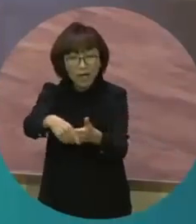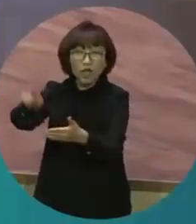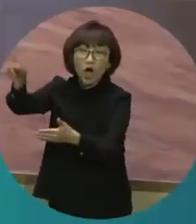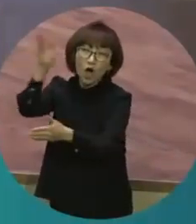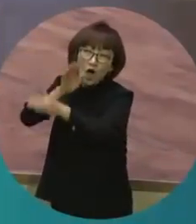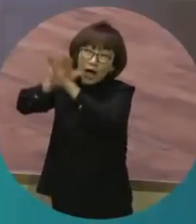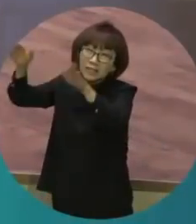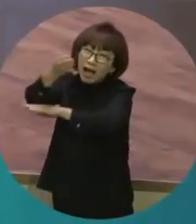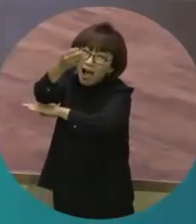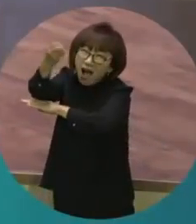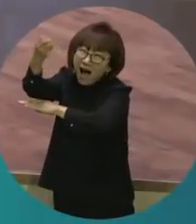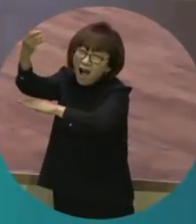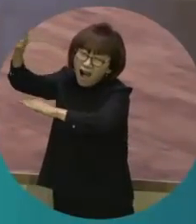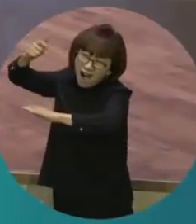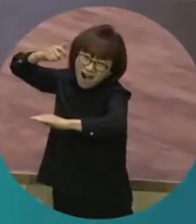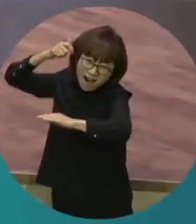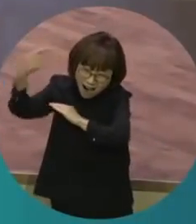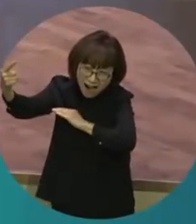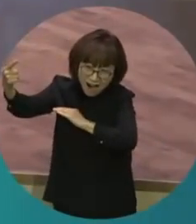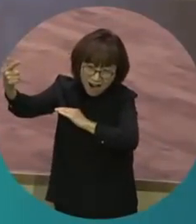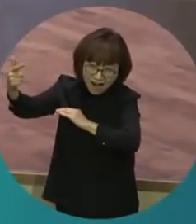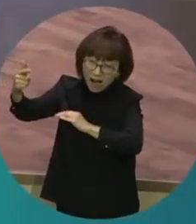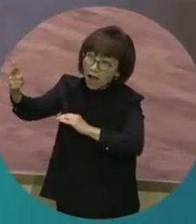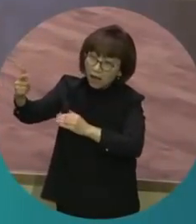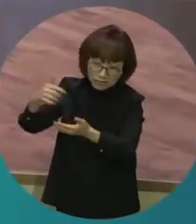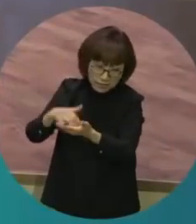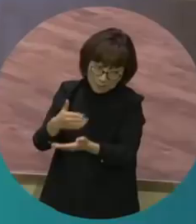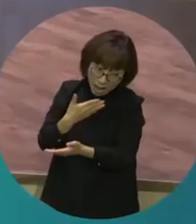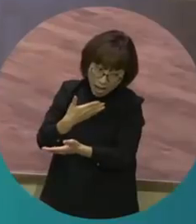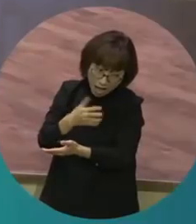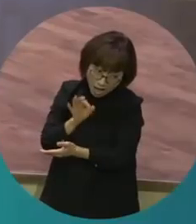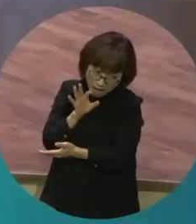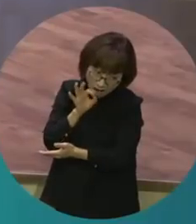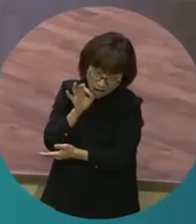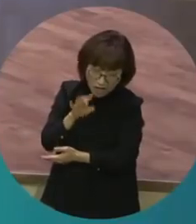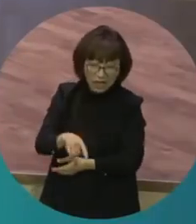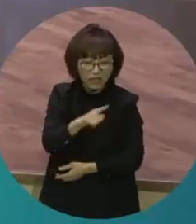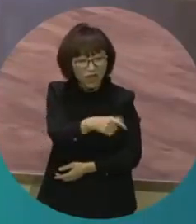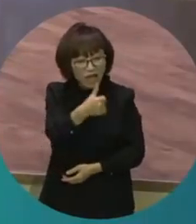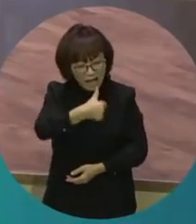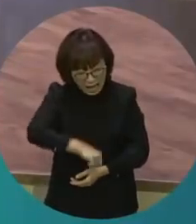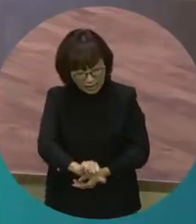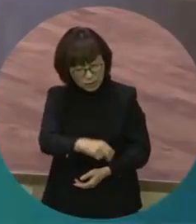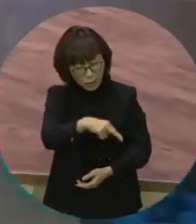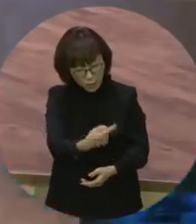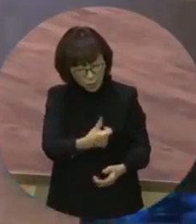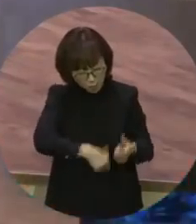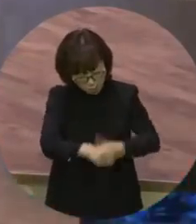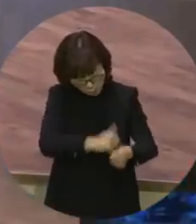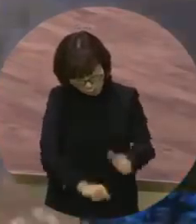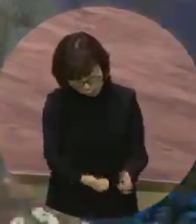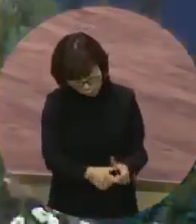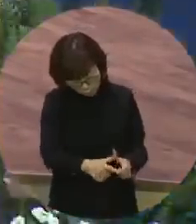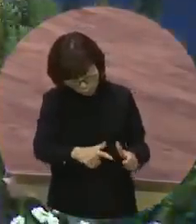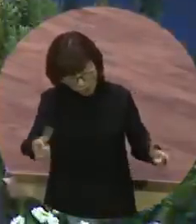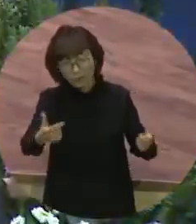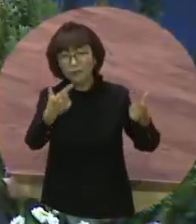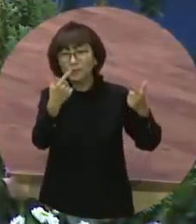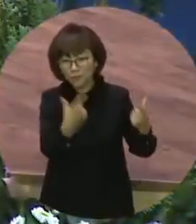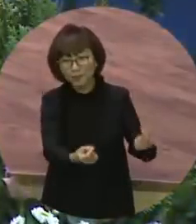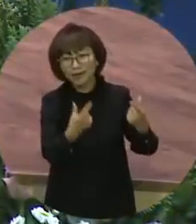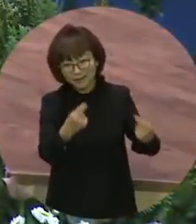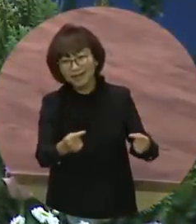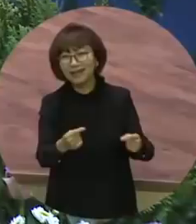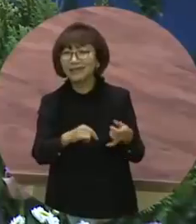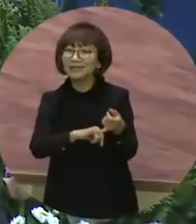설 수 있나 보라. 또 그에게 이르시되 내 자손이 이와 같으리라. 하나님께서는 이렇게 불신앙하고